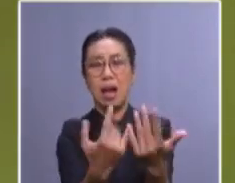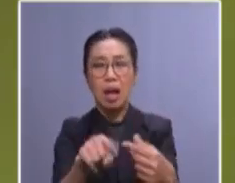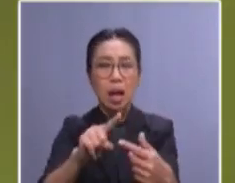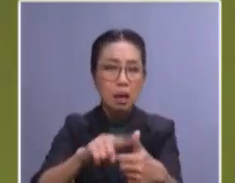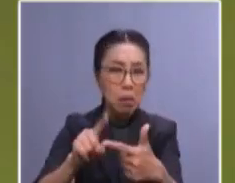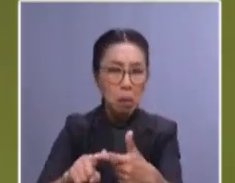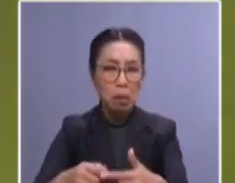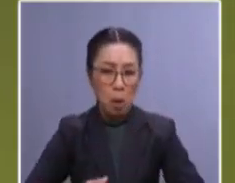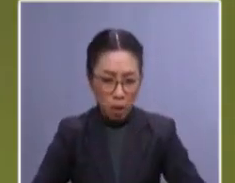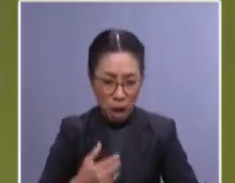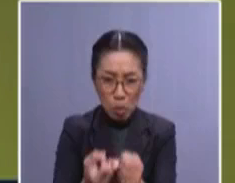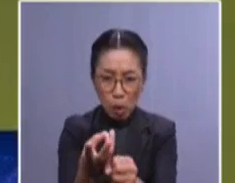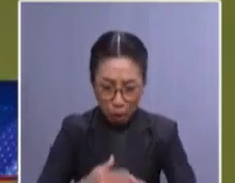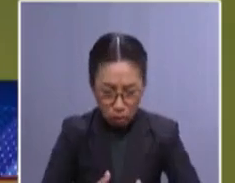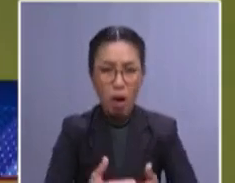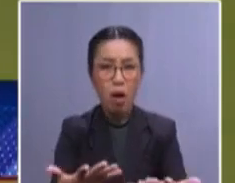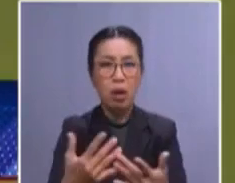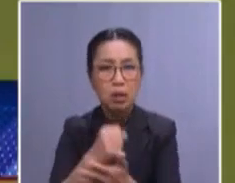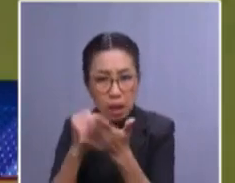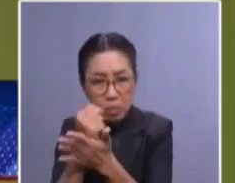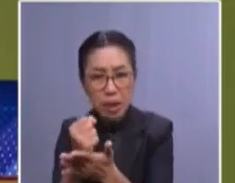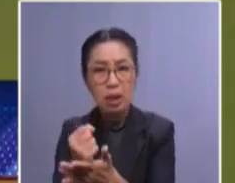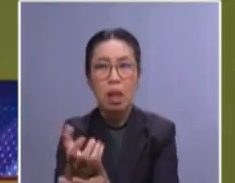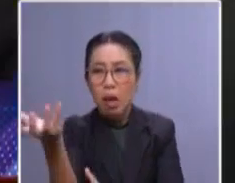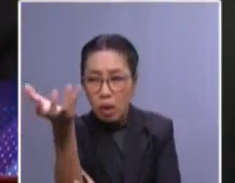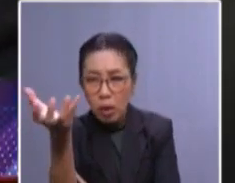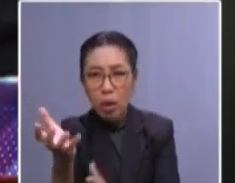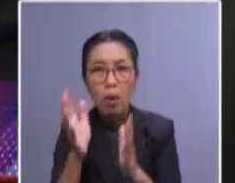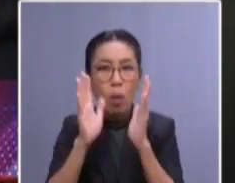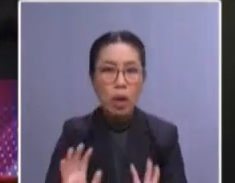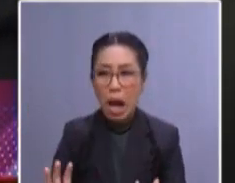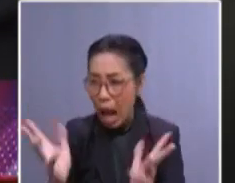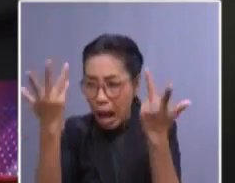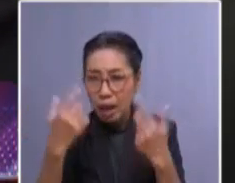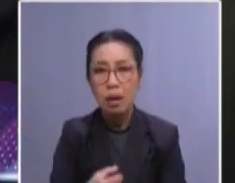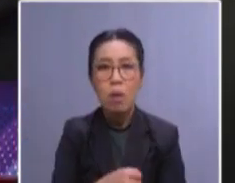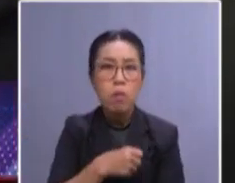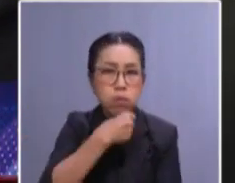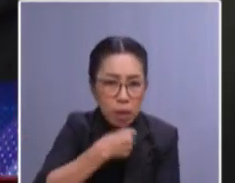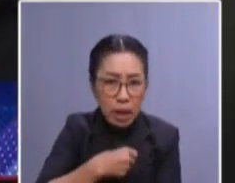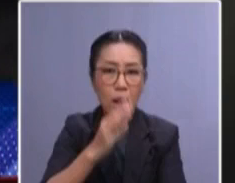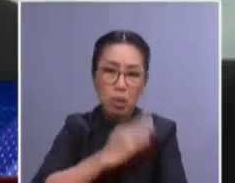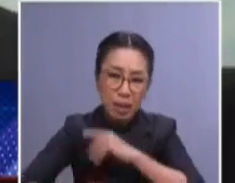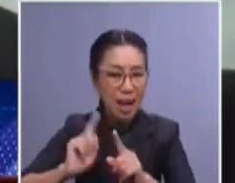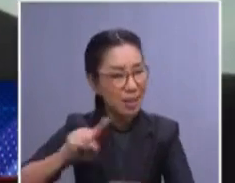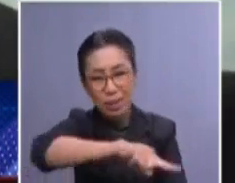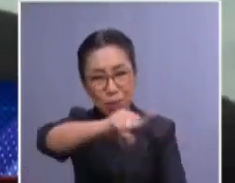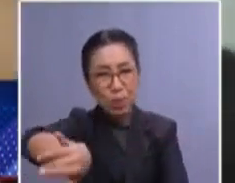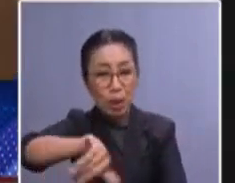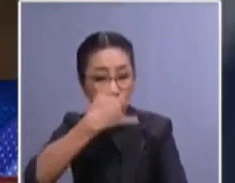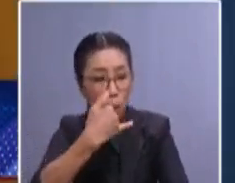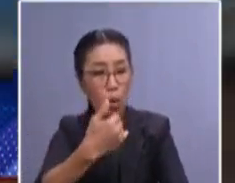อมค้ามนุษย์ยาเสพติดคนเร่ร่อนขอทานคนสูญหายผู้สูงอายุคนพิการซึ่งทางศูนย์ได้บริการกับค